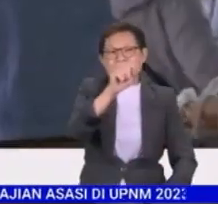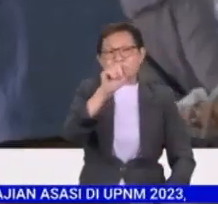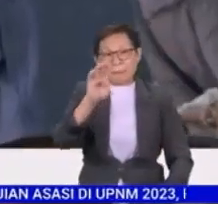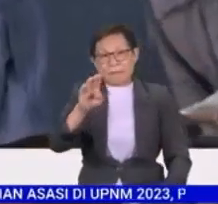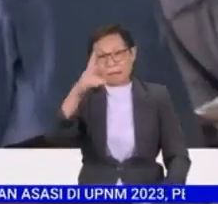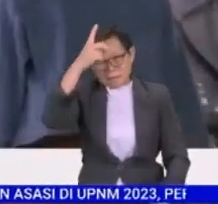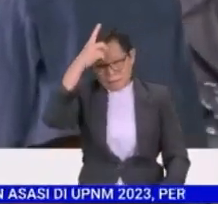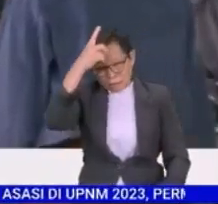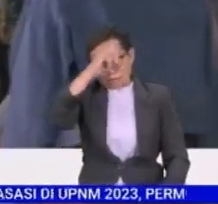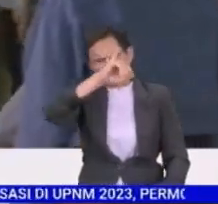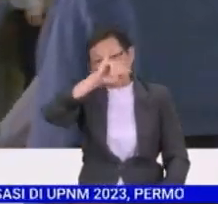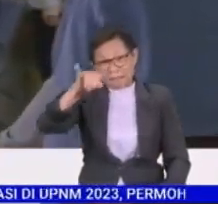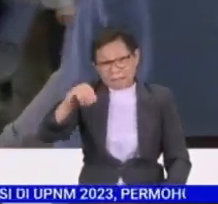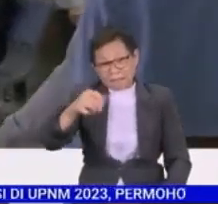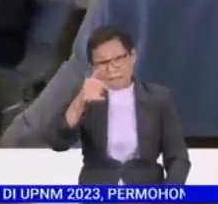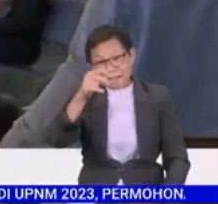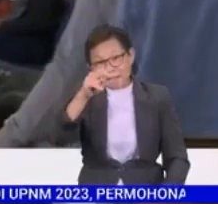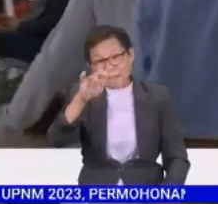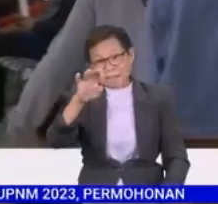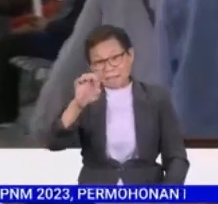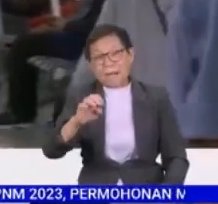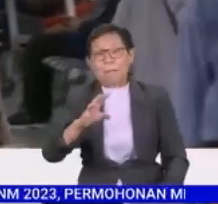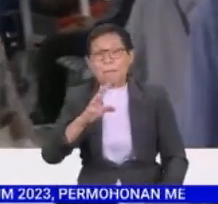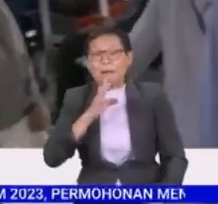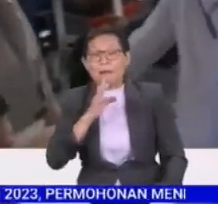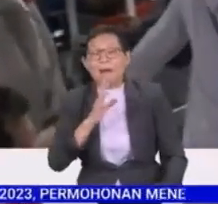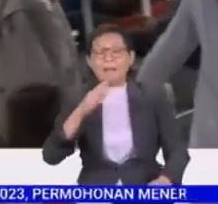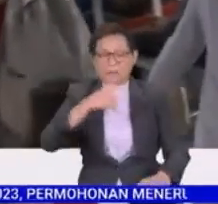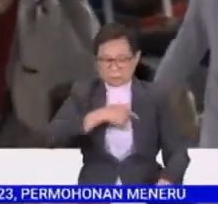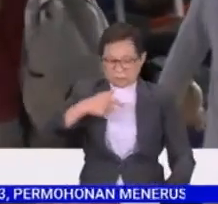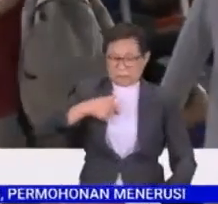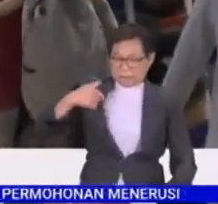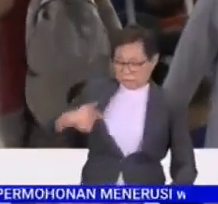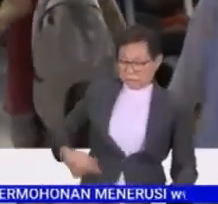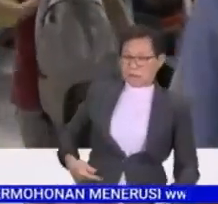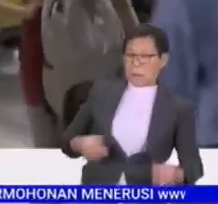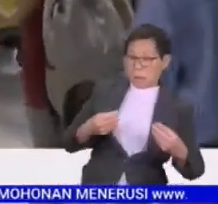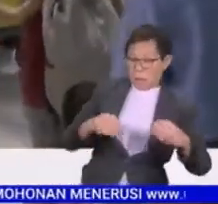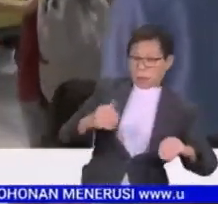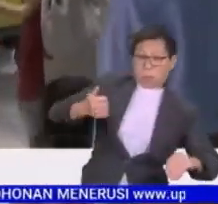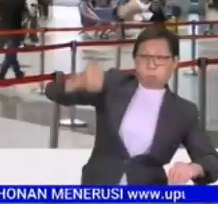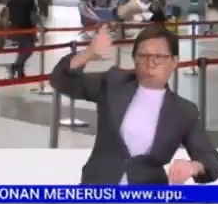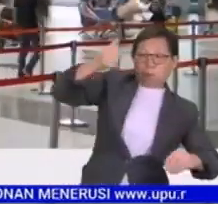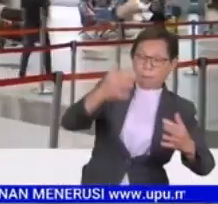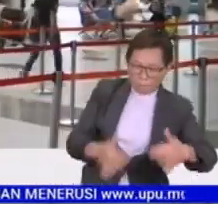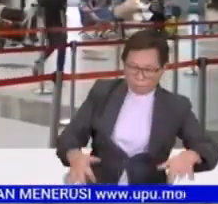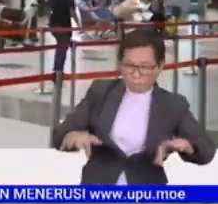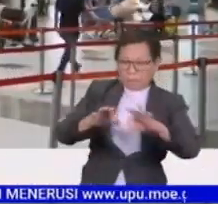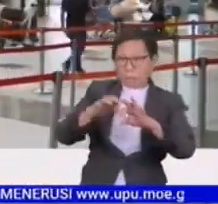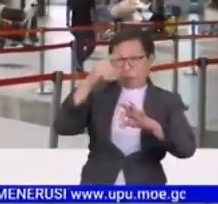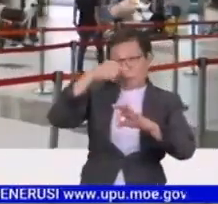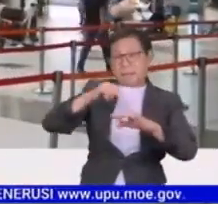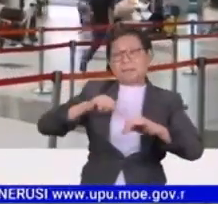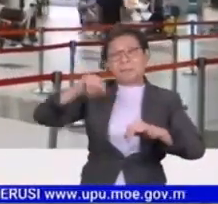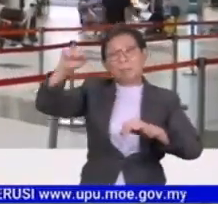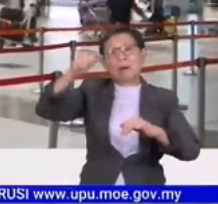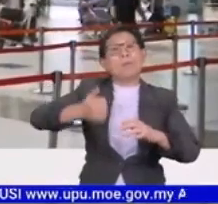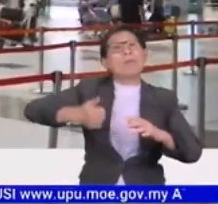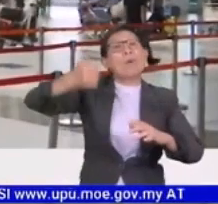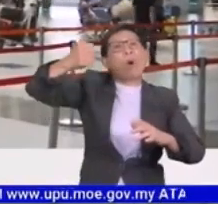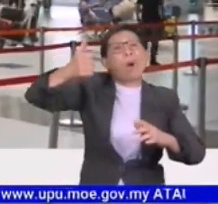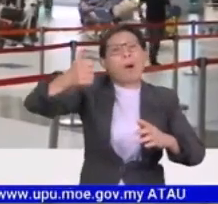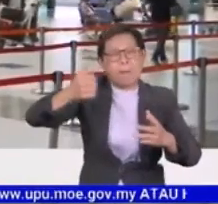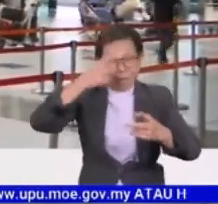Datuk Johnny dalam kenyataannya berkata Cina merupakan pasaran utama dan penting bagi negri ini terutama